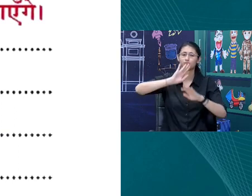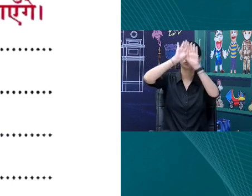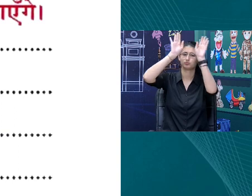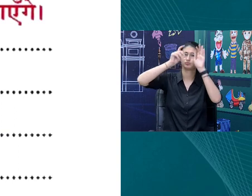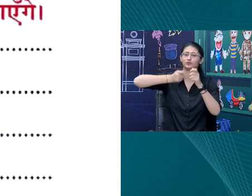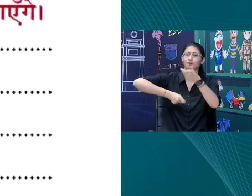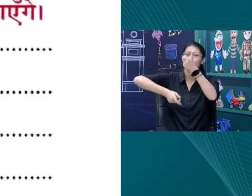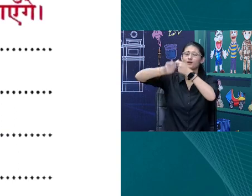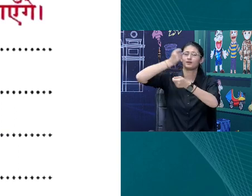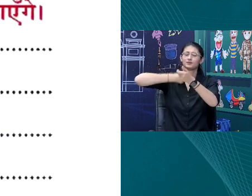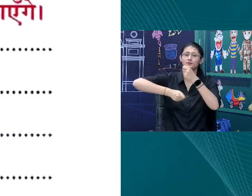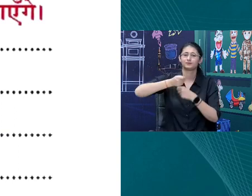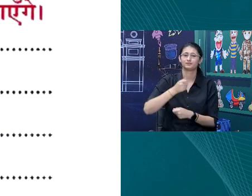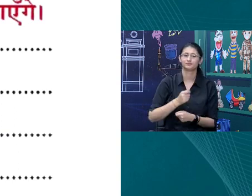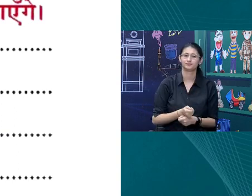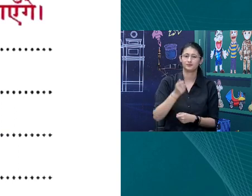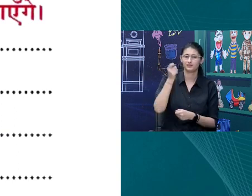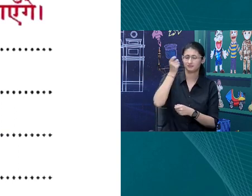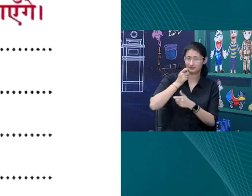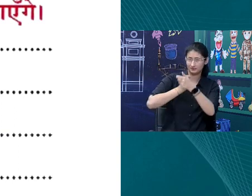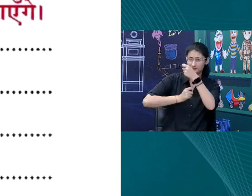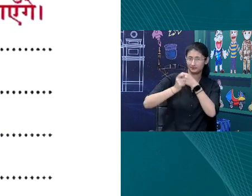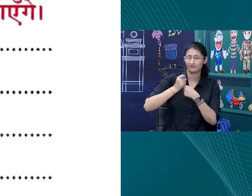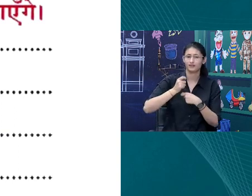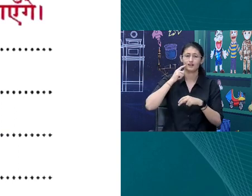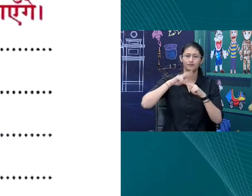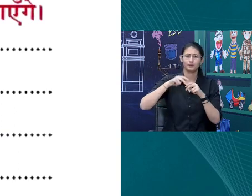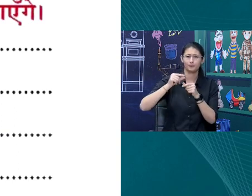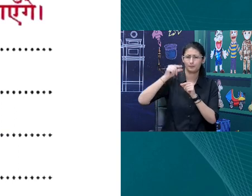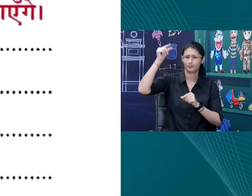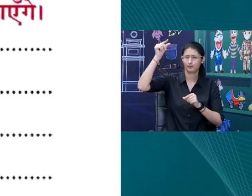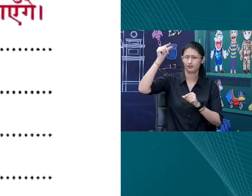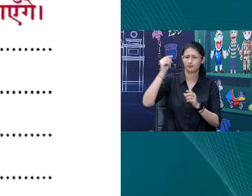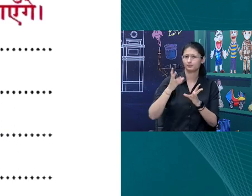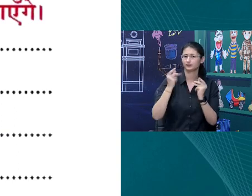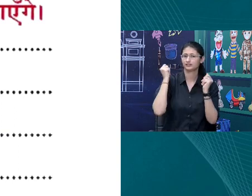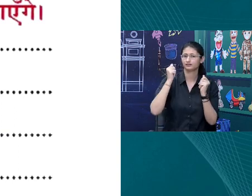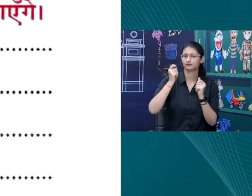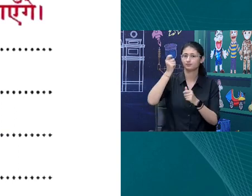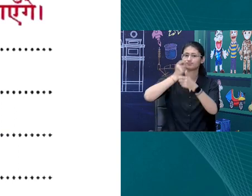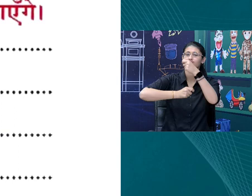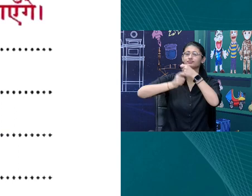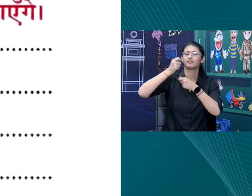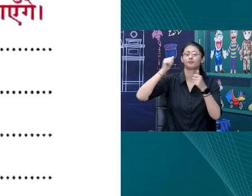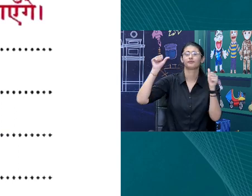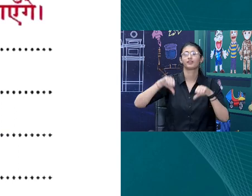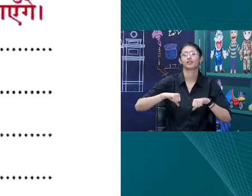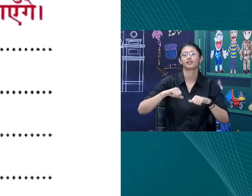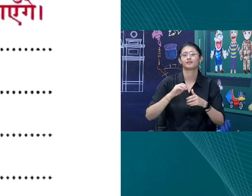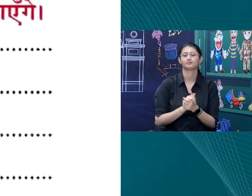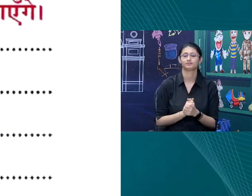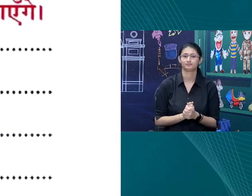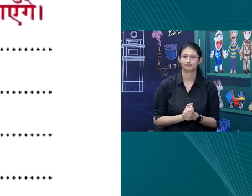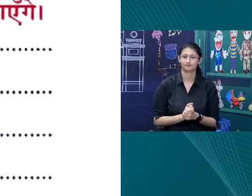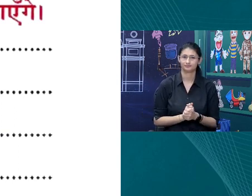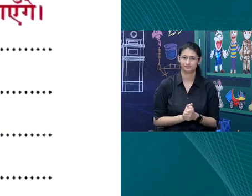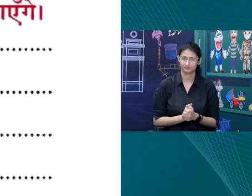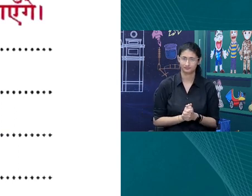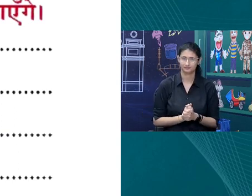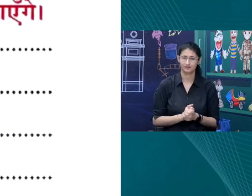तो पतंग नहीं उदा पाएंगे अच्छा पास अगर खो गया तो फिर तो जो मेरा फेवरेट है